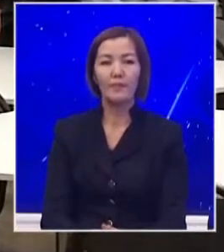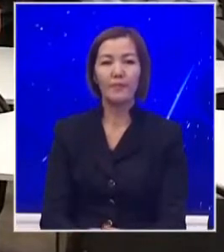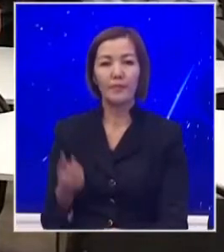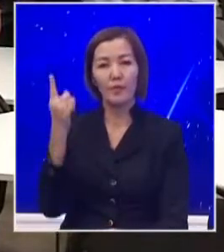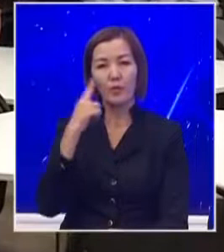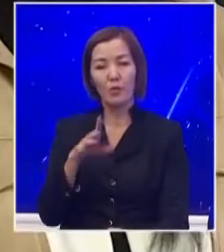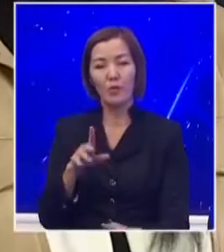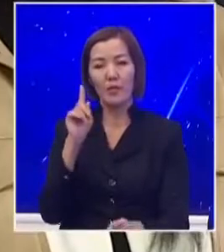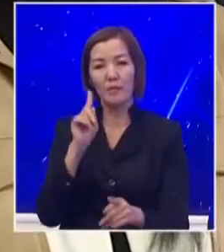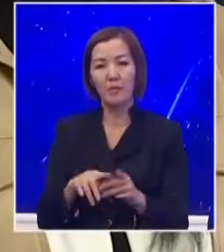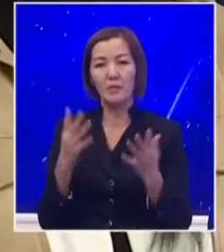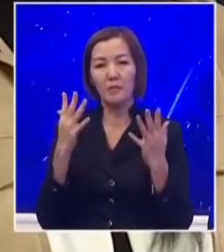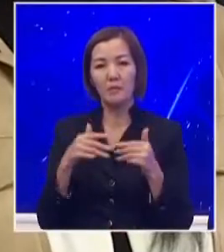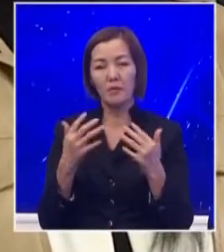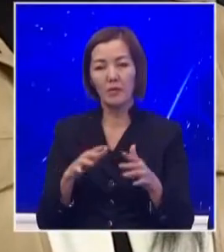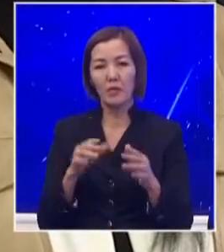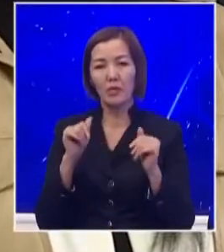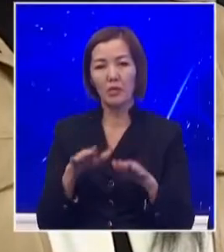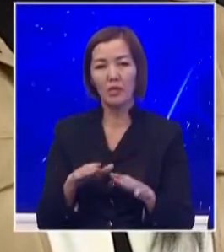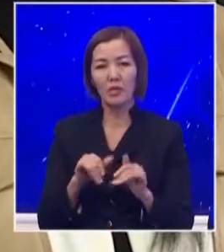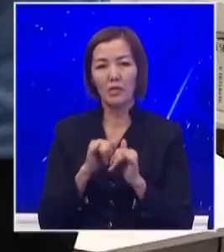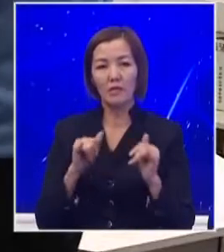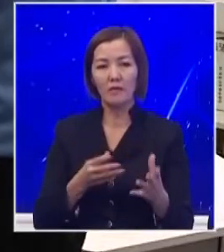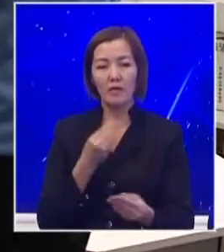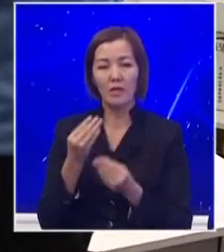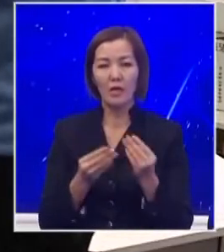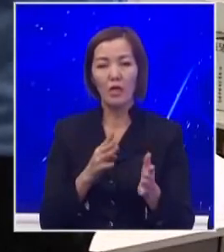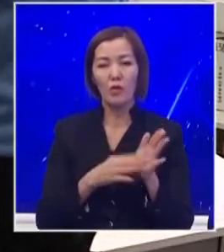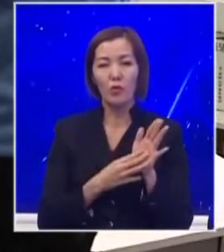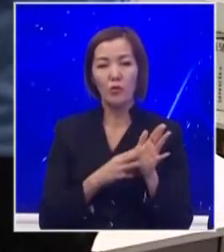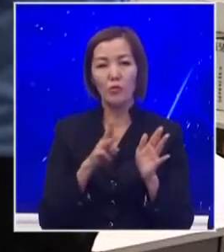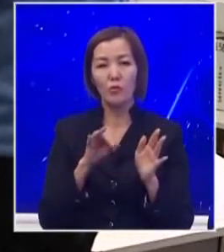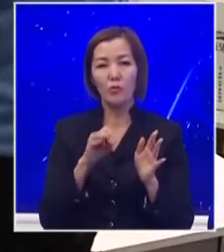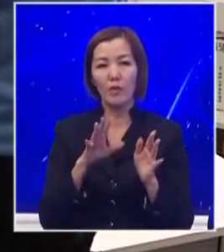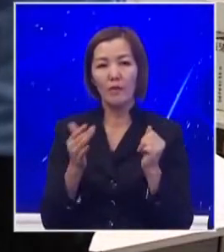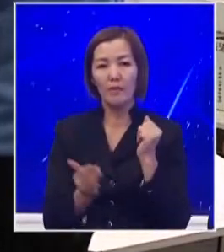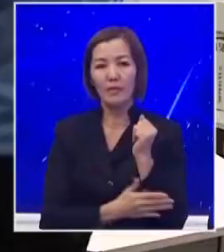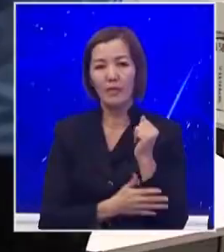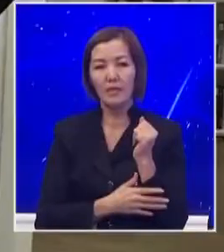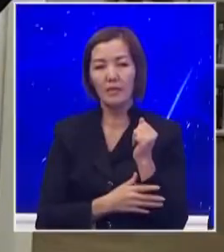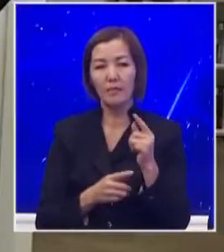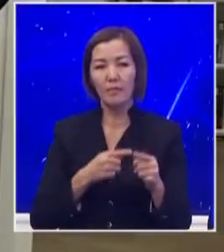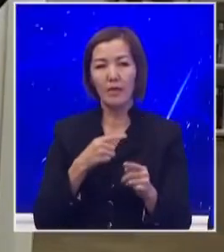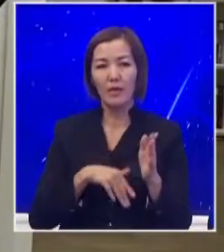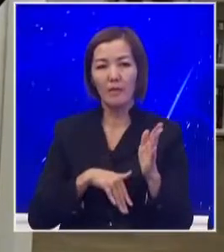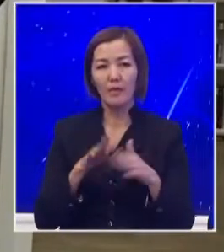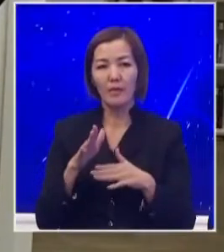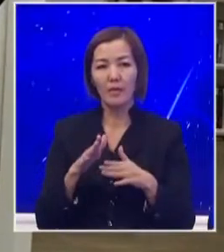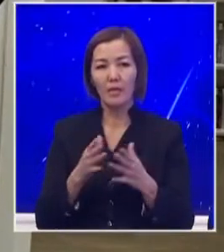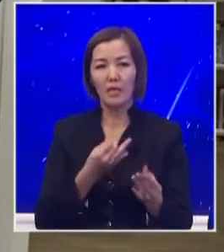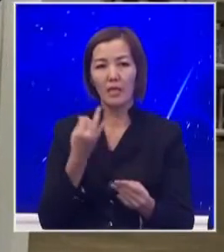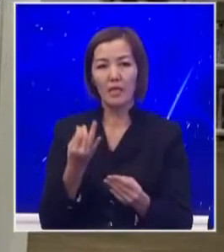Сообразительность, логика, быстрое принятие решений – все это развивает игра в Тогос-Кумалак. Последние годы у подрастающего поколения очень возрос